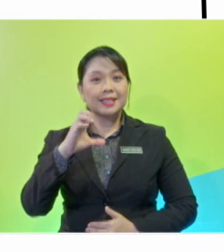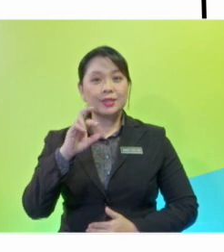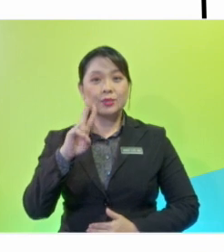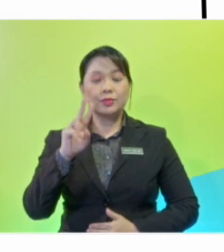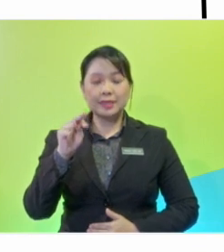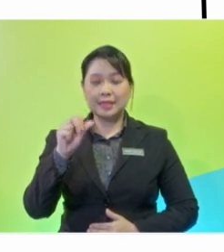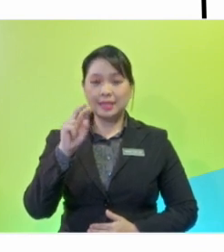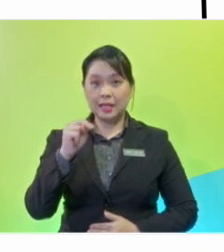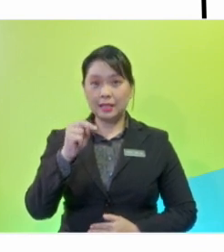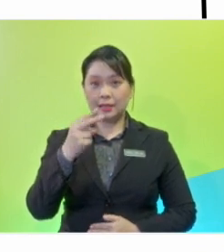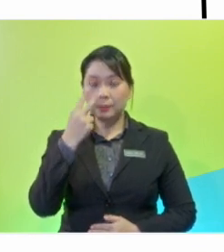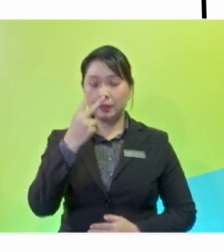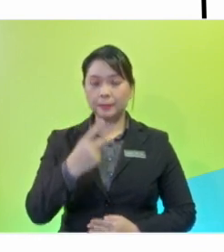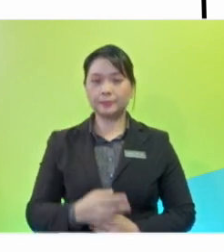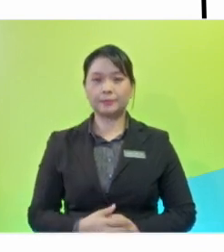ini